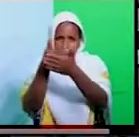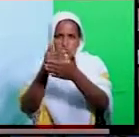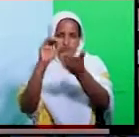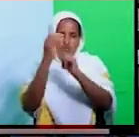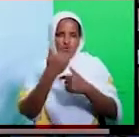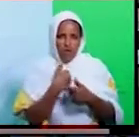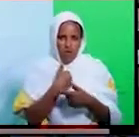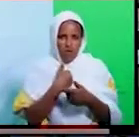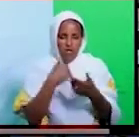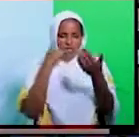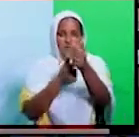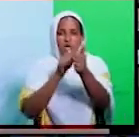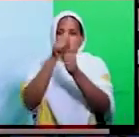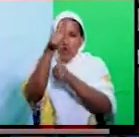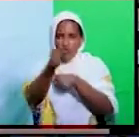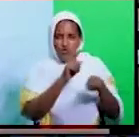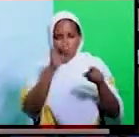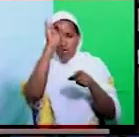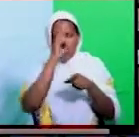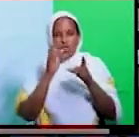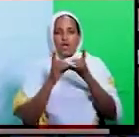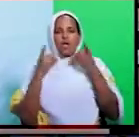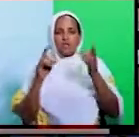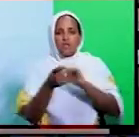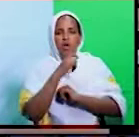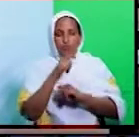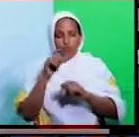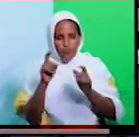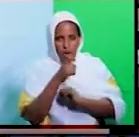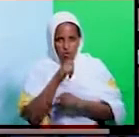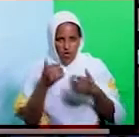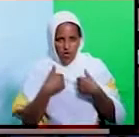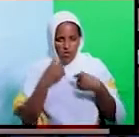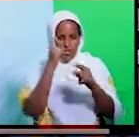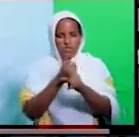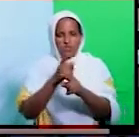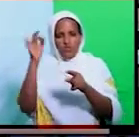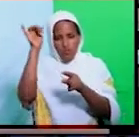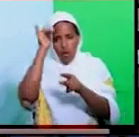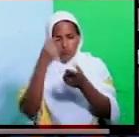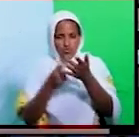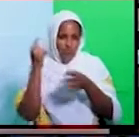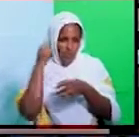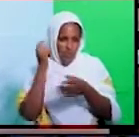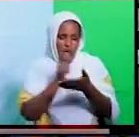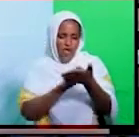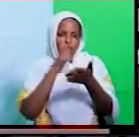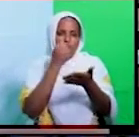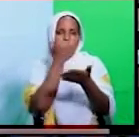መጽሐፍ መውጫ መሰላሎች ናቸው። ስለ እግዚአብሔር እየተረዳን እያወቅን ወደ እግዚአብሔር የምንወጣበት። ስለዚህ እንደ መሰላል እንደ